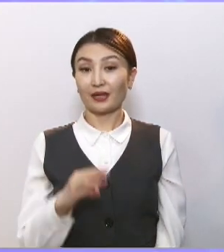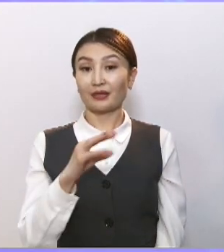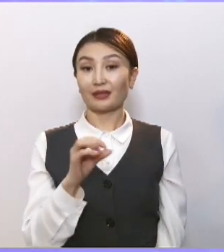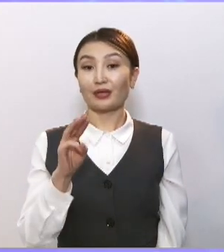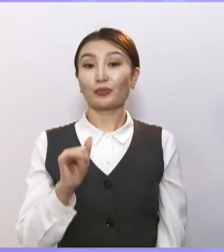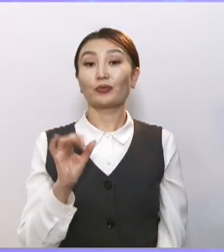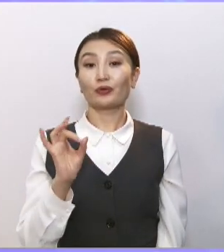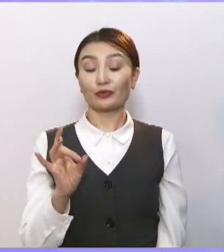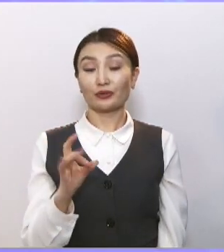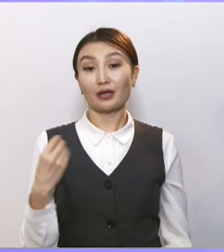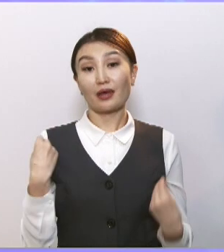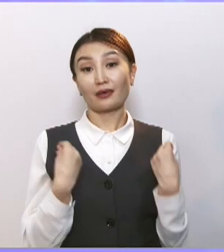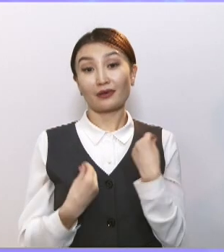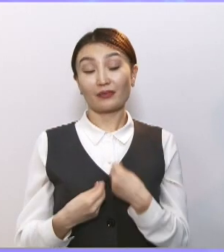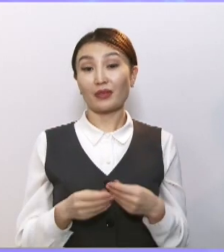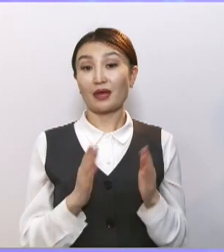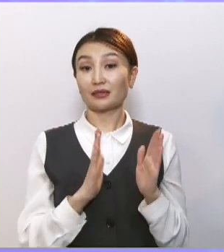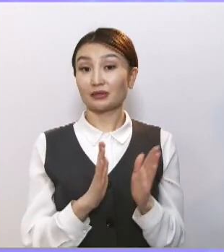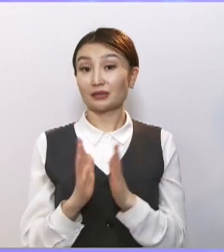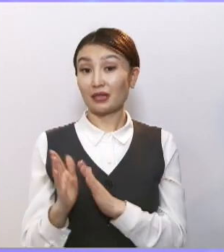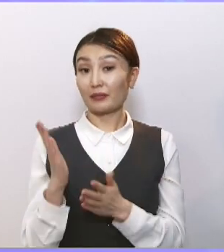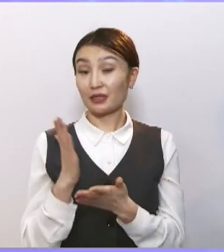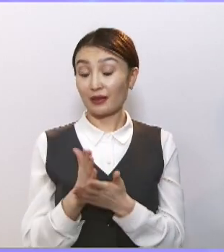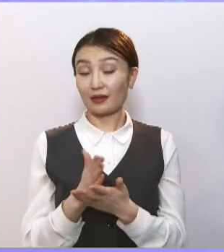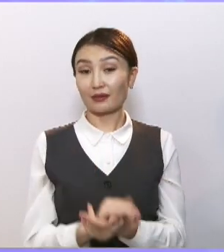Тимур кийимдерин жыйнап жатат.